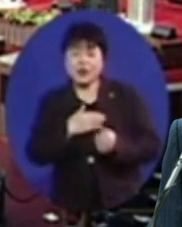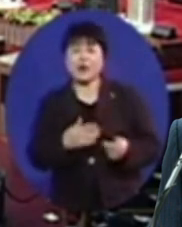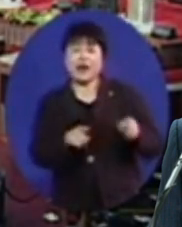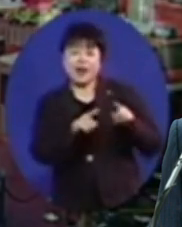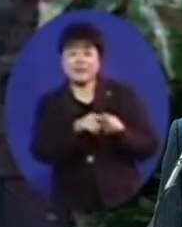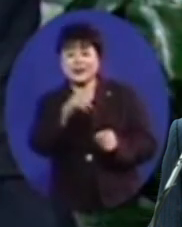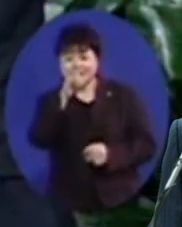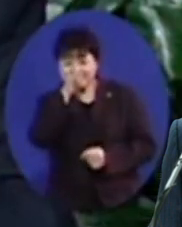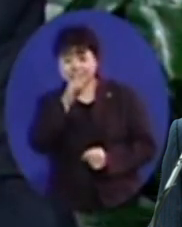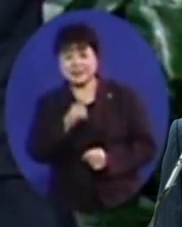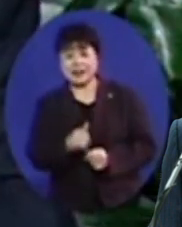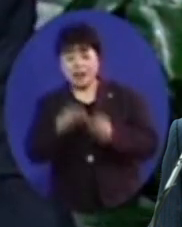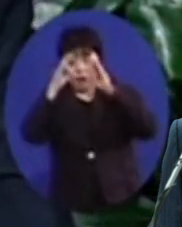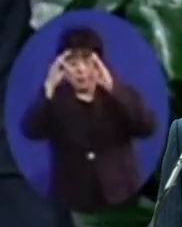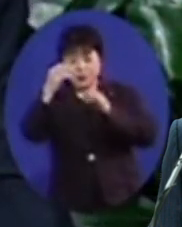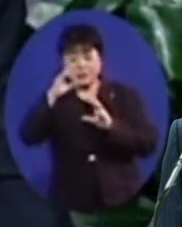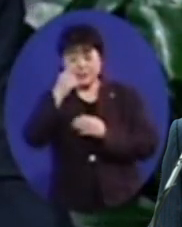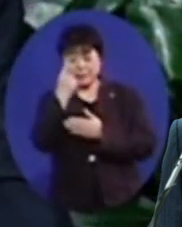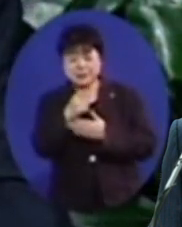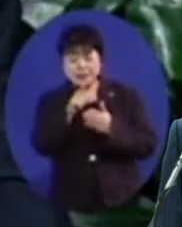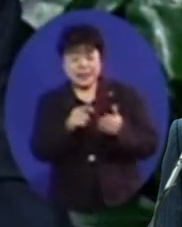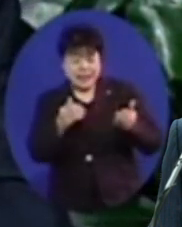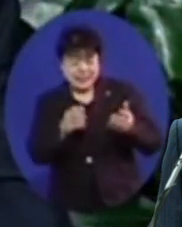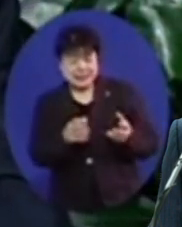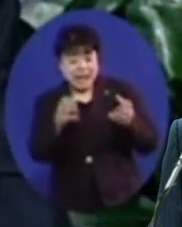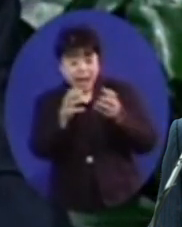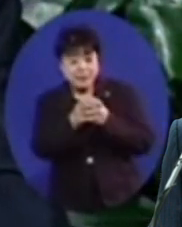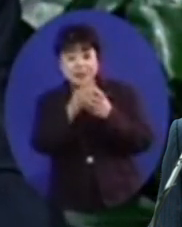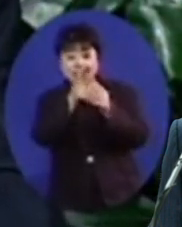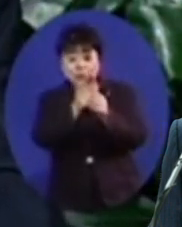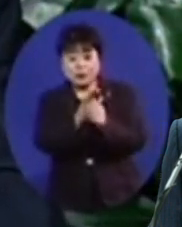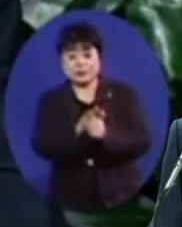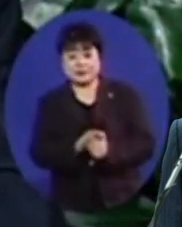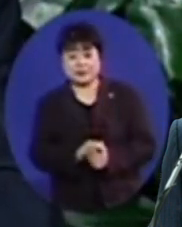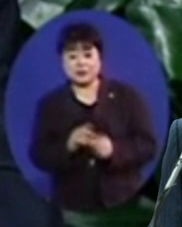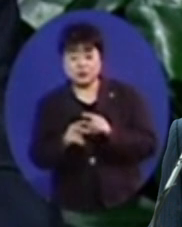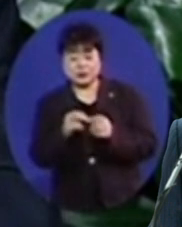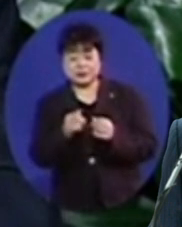계신다. 볼지어다 세상 끝날까지 내가 너와 항상 함께 하리라. 너희 두세